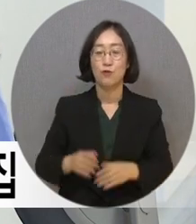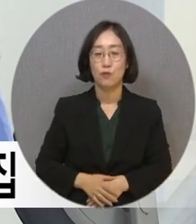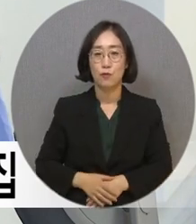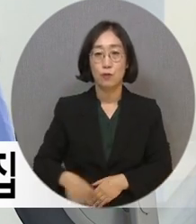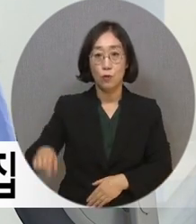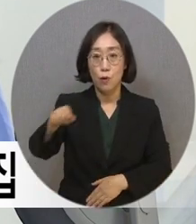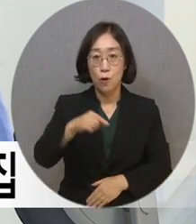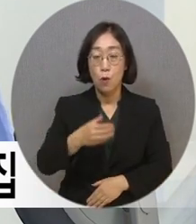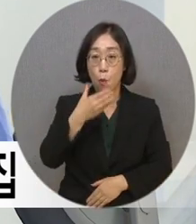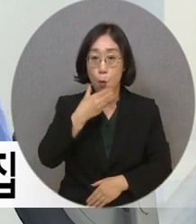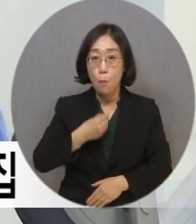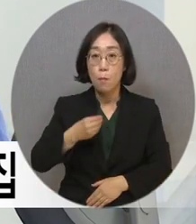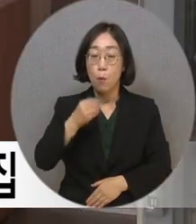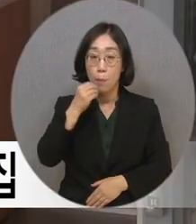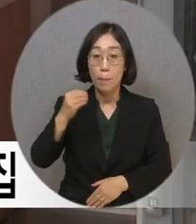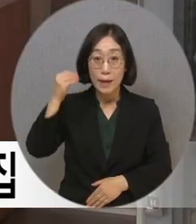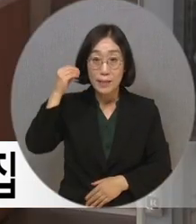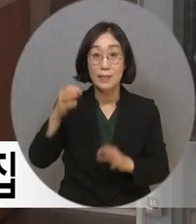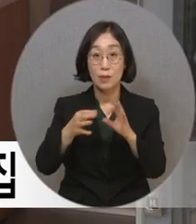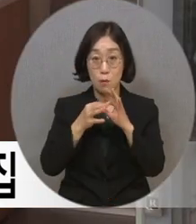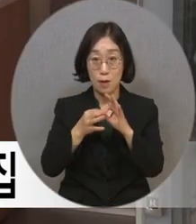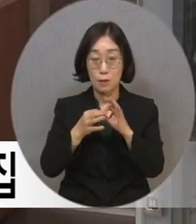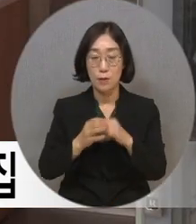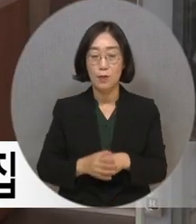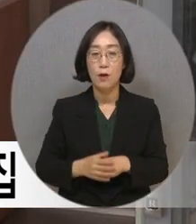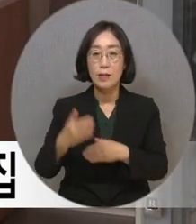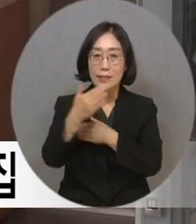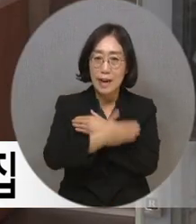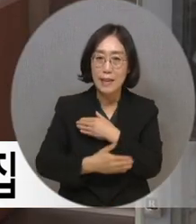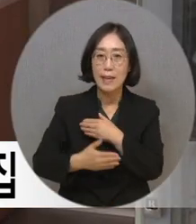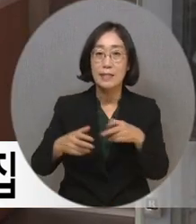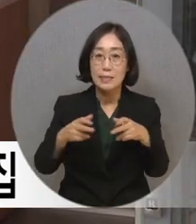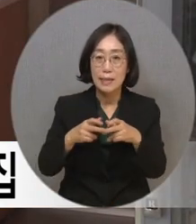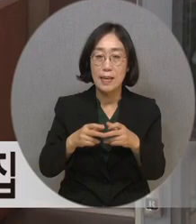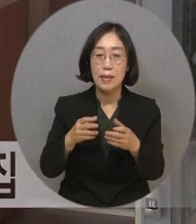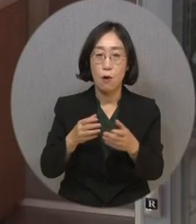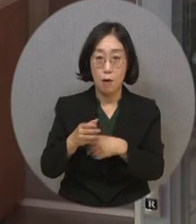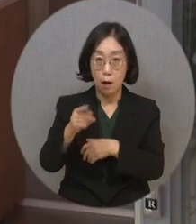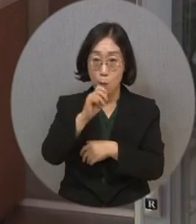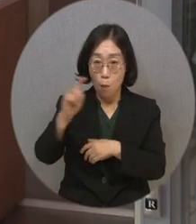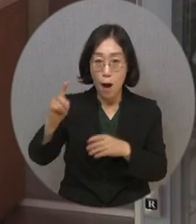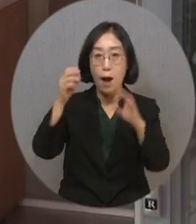보건복지부 누리집 또는 복지부 장애인 건강과에서 안내받을 수 있습니다.